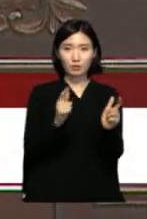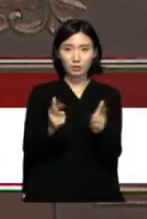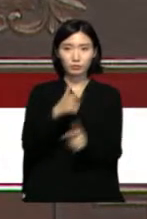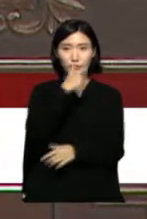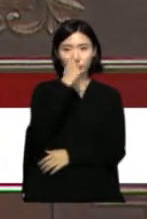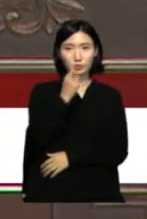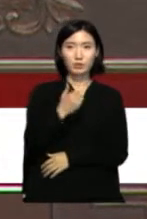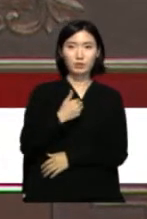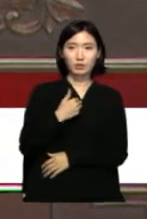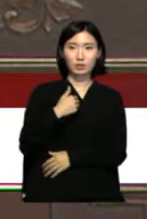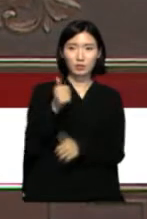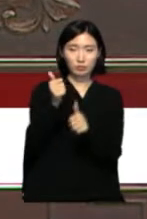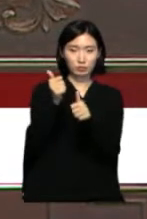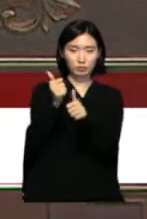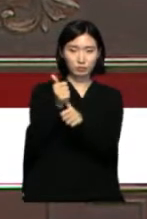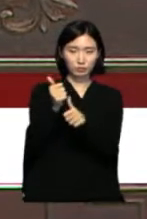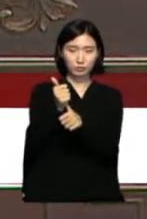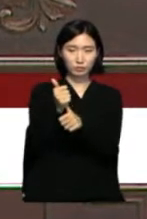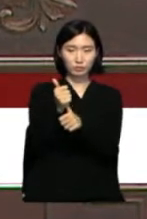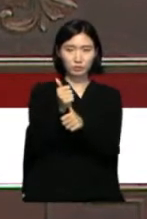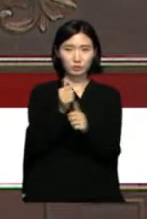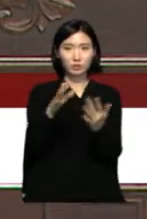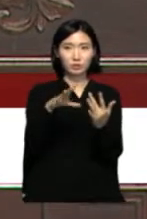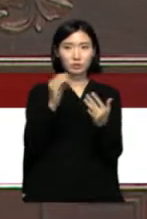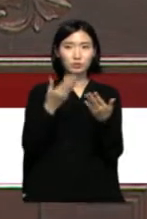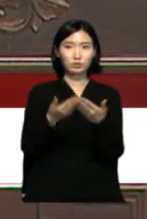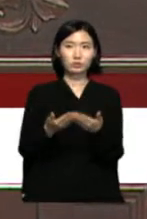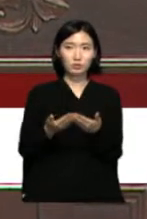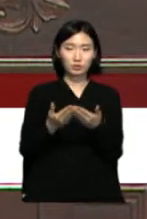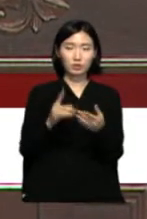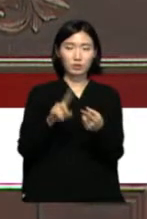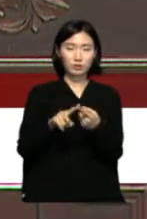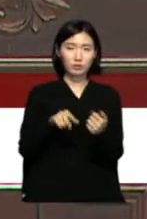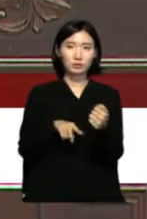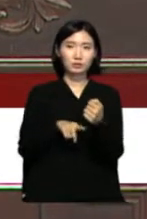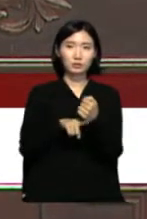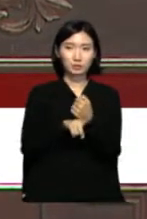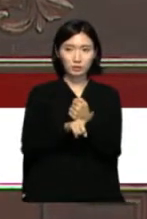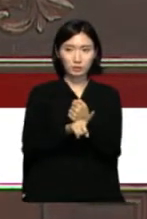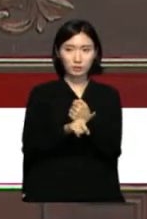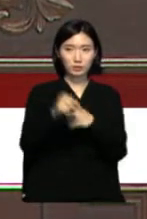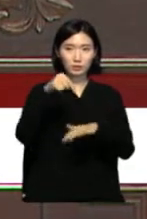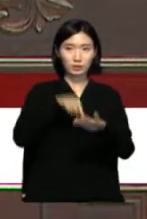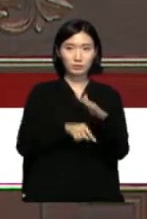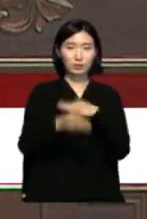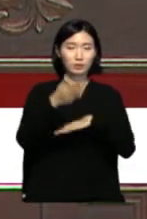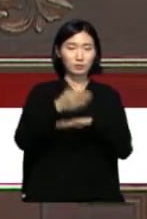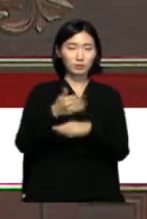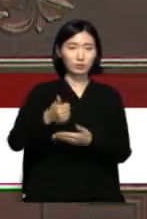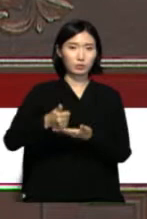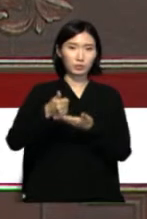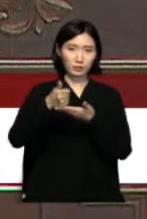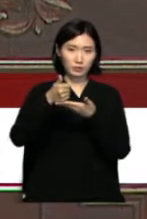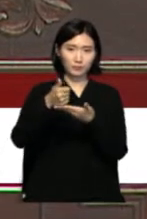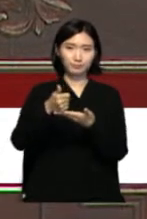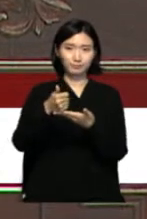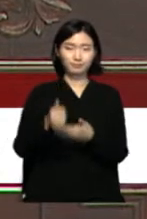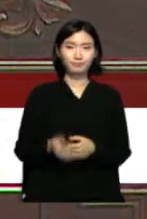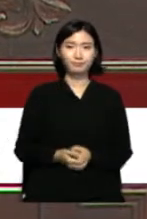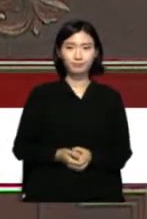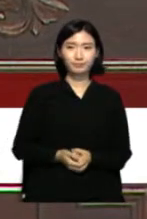부족한 저를 부의장으로 선출해 준 데 대해서 마음으로 깊은 감사와 존경의 말씀을